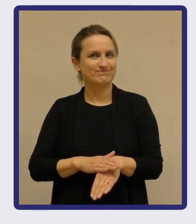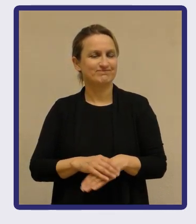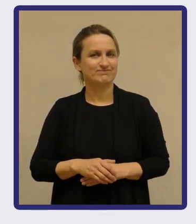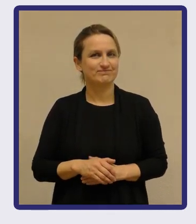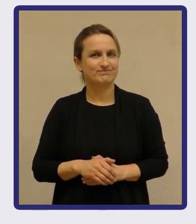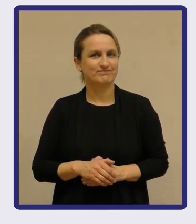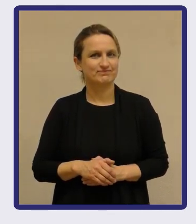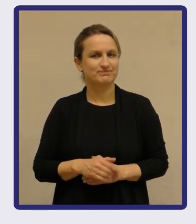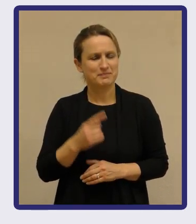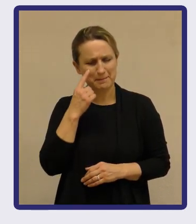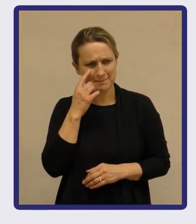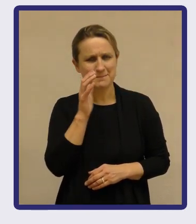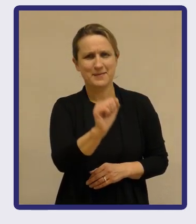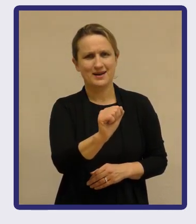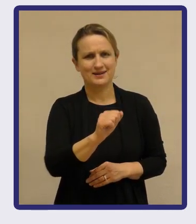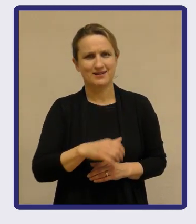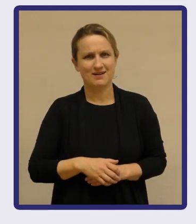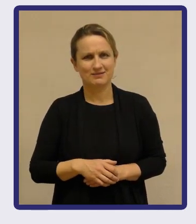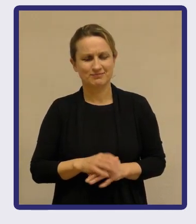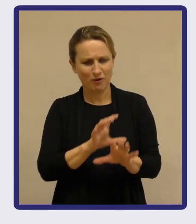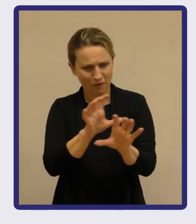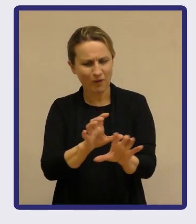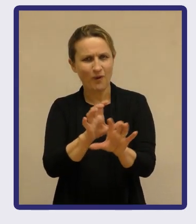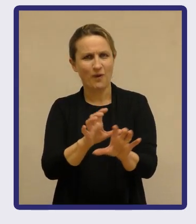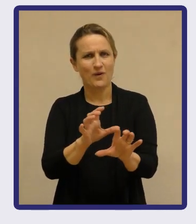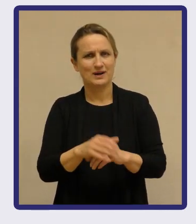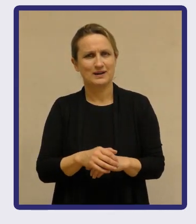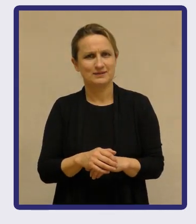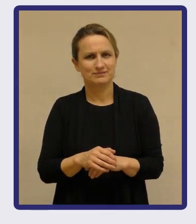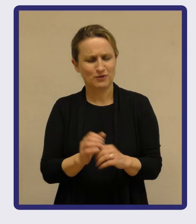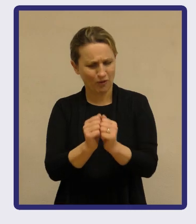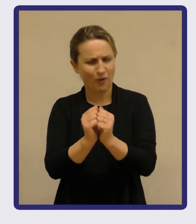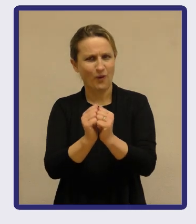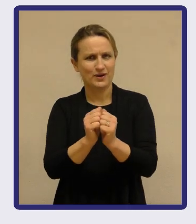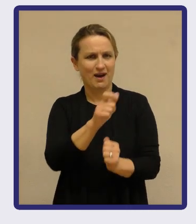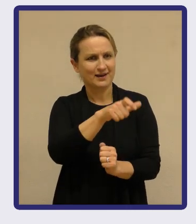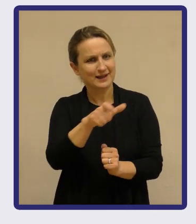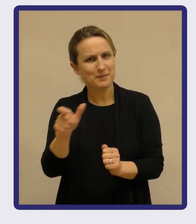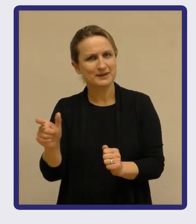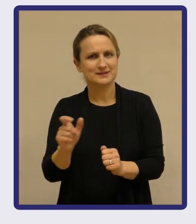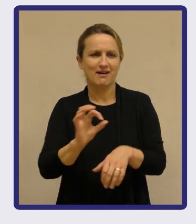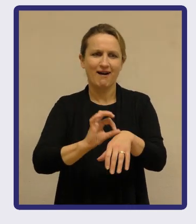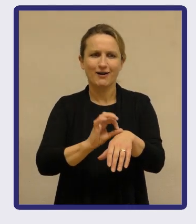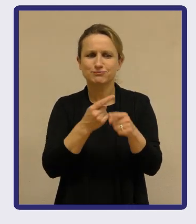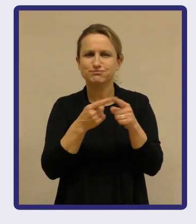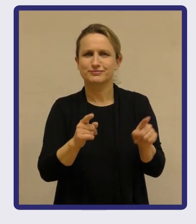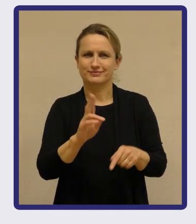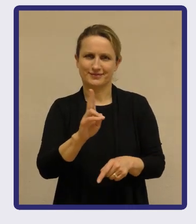Märka, hooli ja hoia haruldase haigusega inimest ja tema lähedasi.